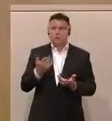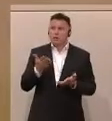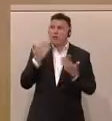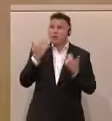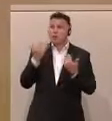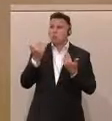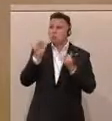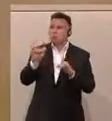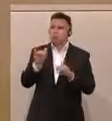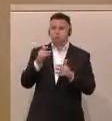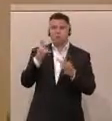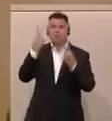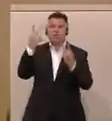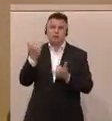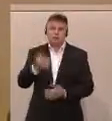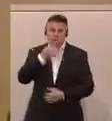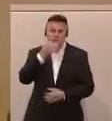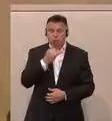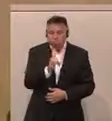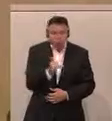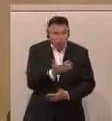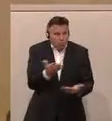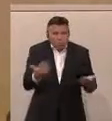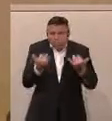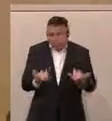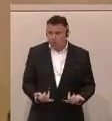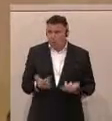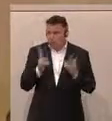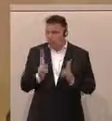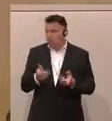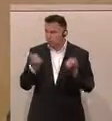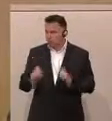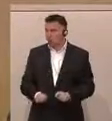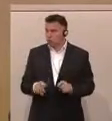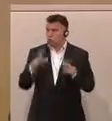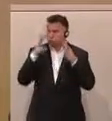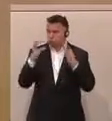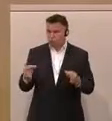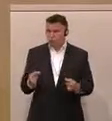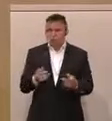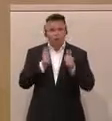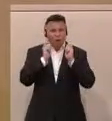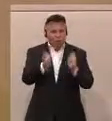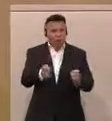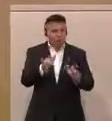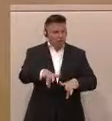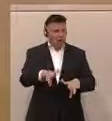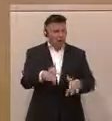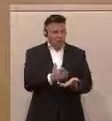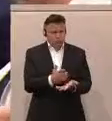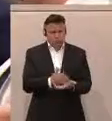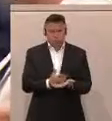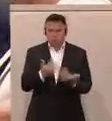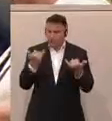kann ich nur sagen, machen wir es. Beschließen wir die entsprechenden Maßnahmen sofort. Die Anträge liegen vor und